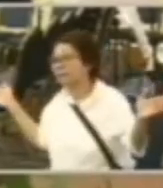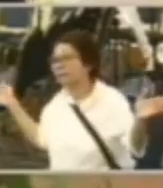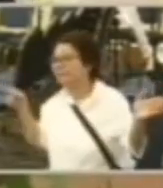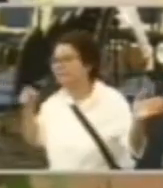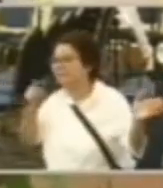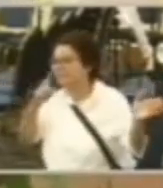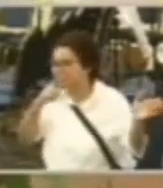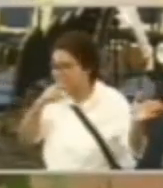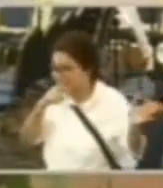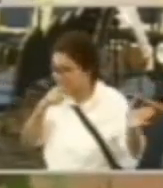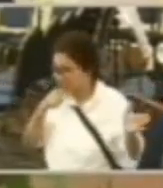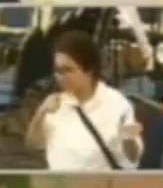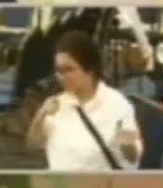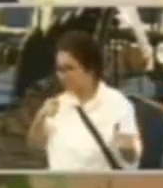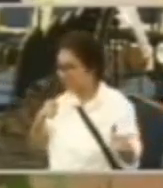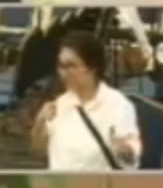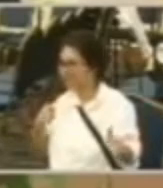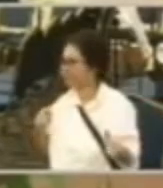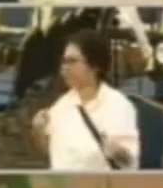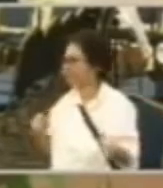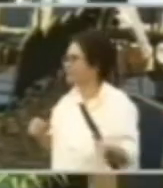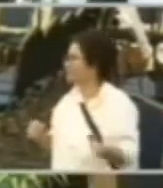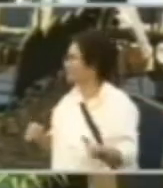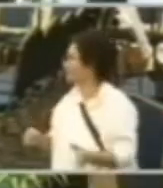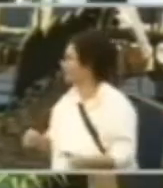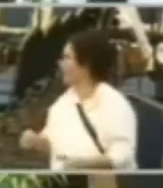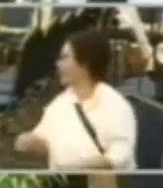Lalu si anak prodiakon tadi angkat tangan.